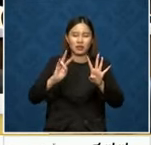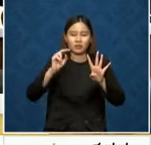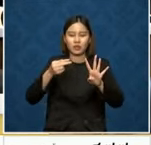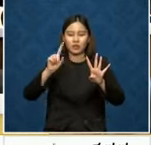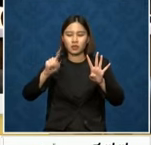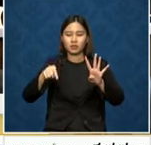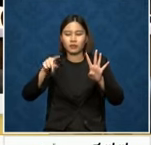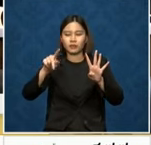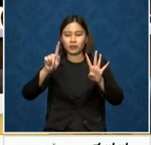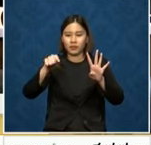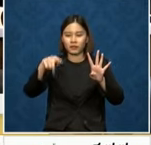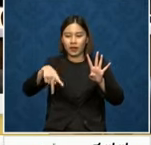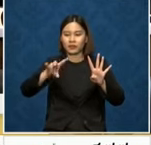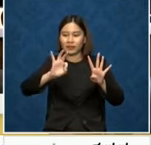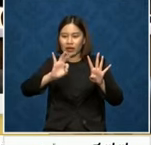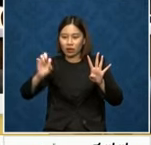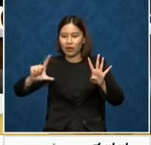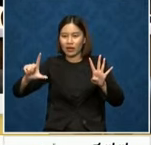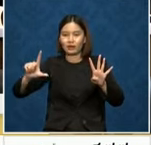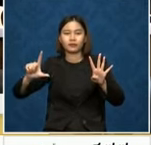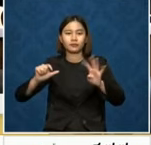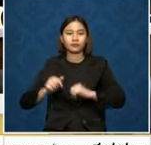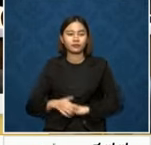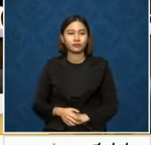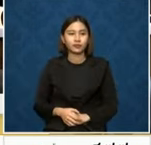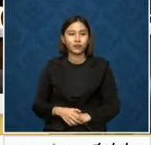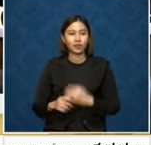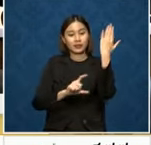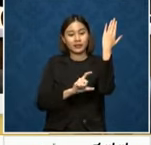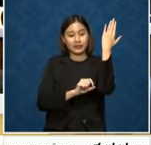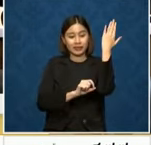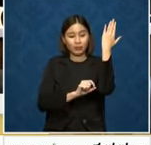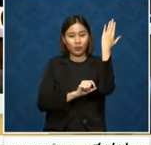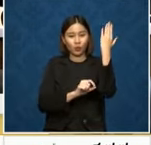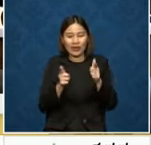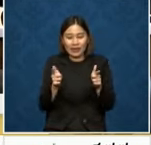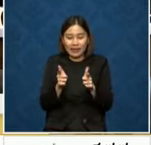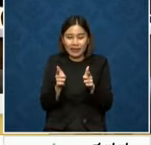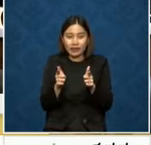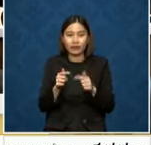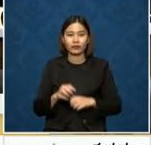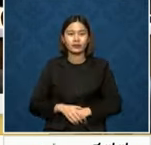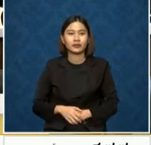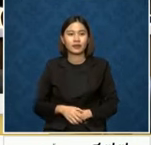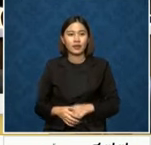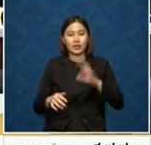471,900 ล้านบาทประเทศสิงคโปร์เล็กๆ